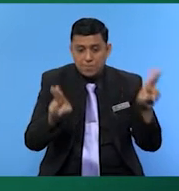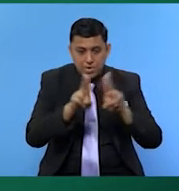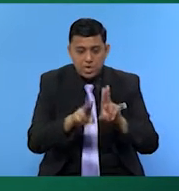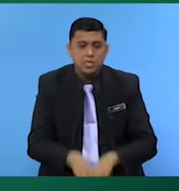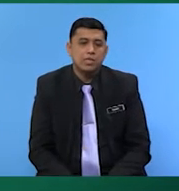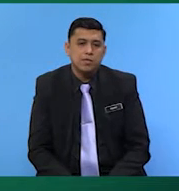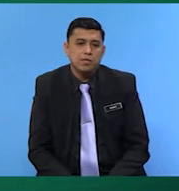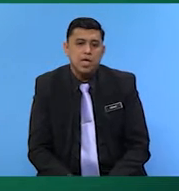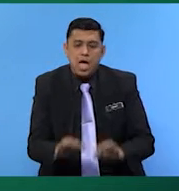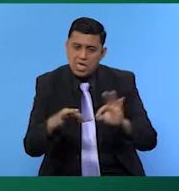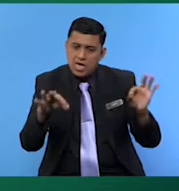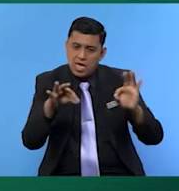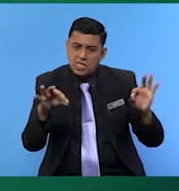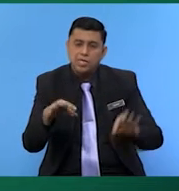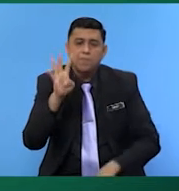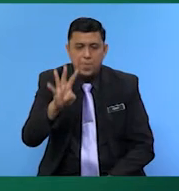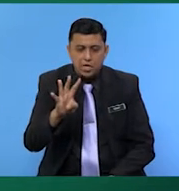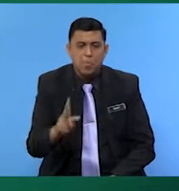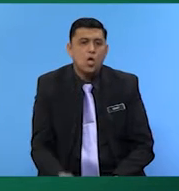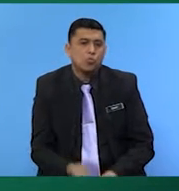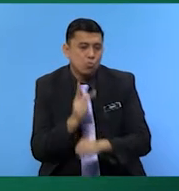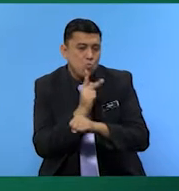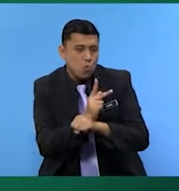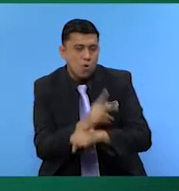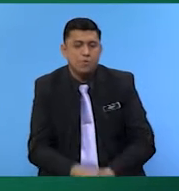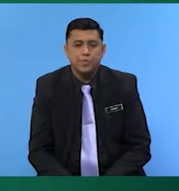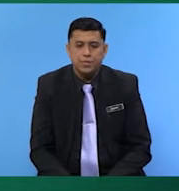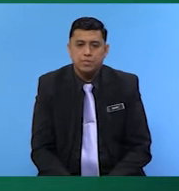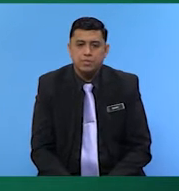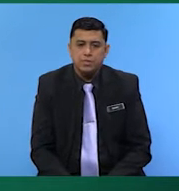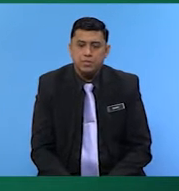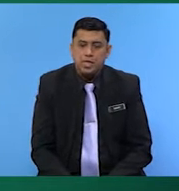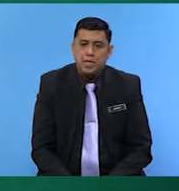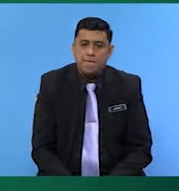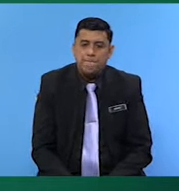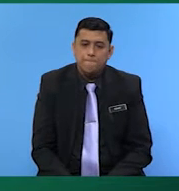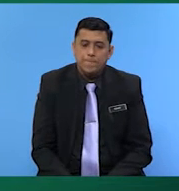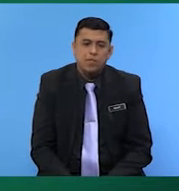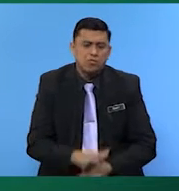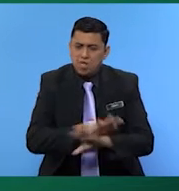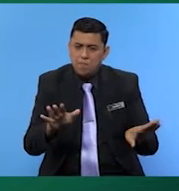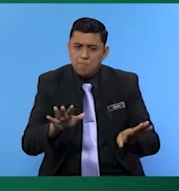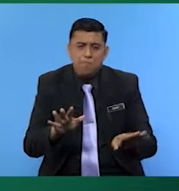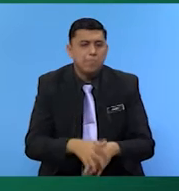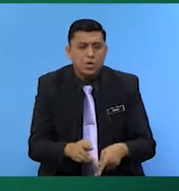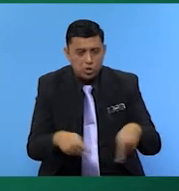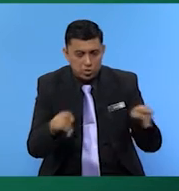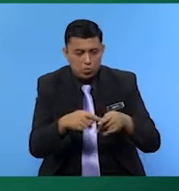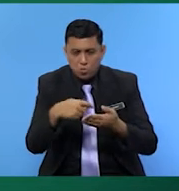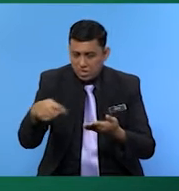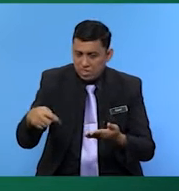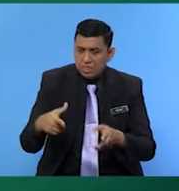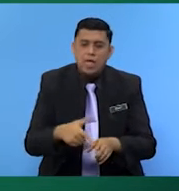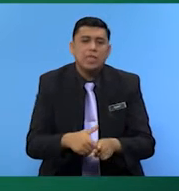huraian, manakala ayat keempat adalah ayat pengukuhan. Bagi menulis pengenalan atau kesimpulan, pelajar tidak perlu menulis